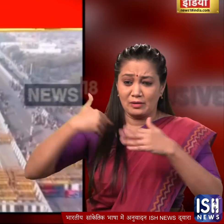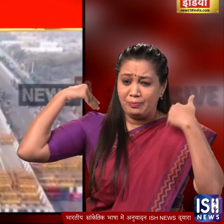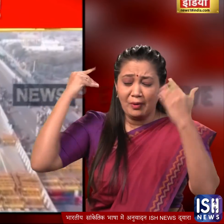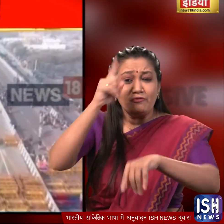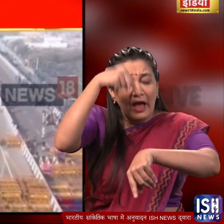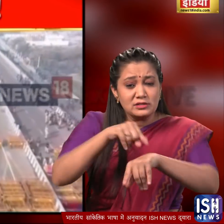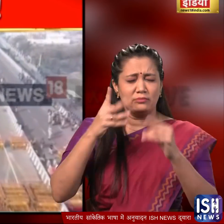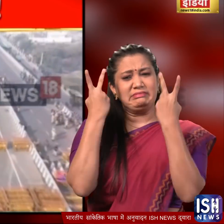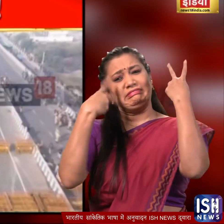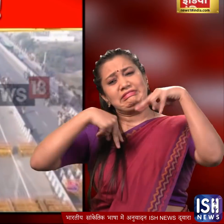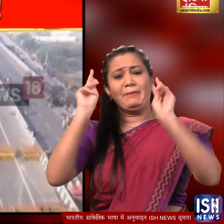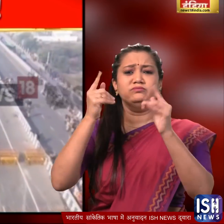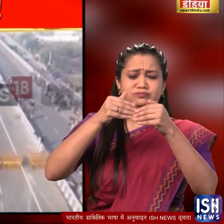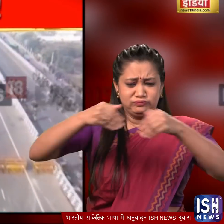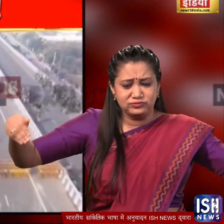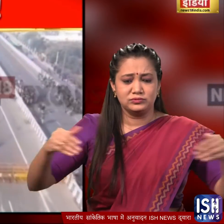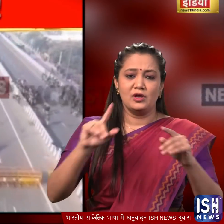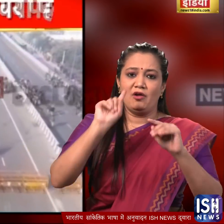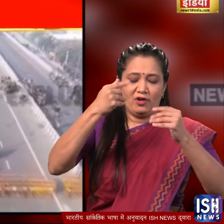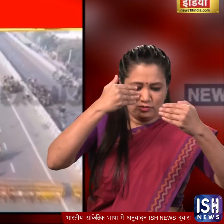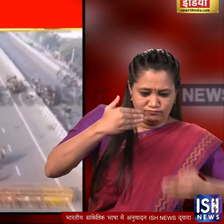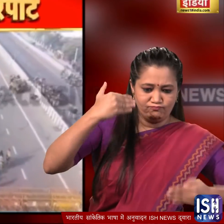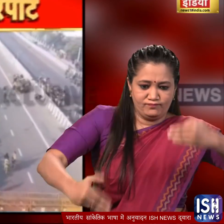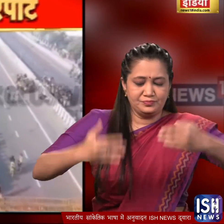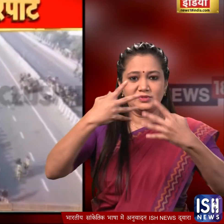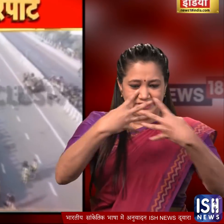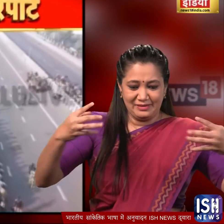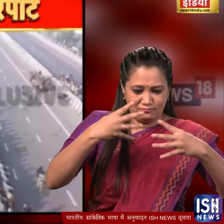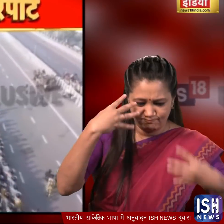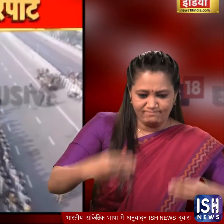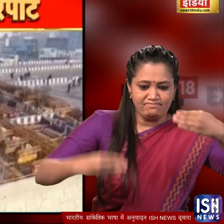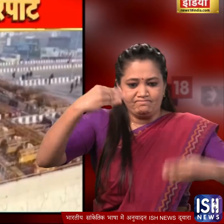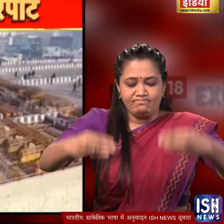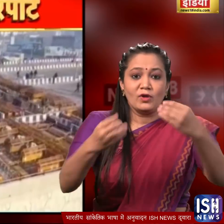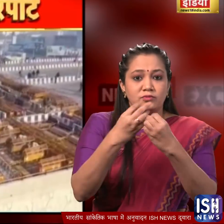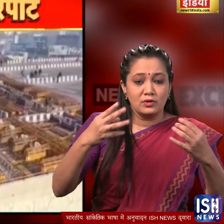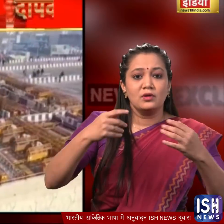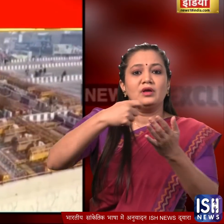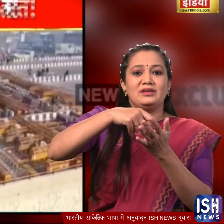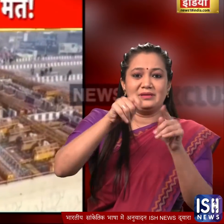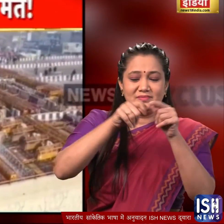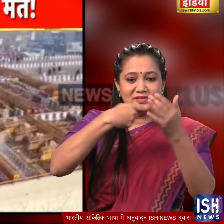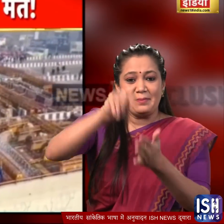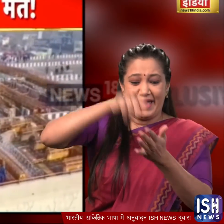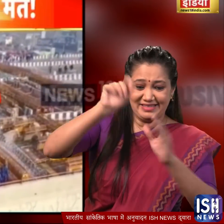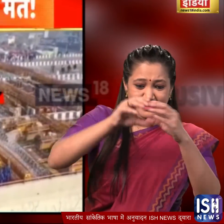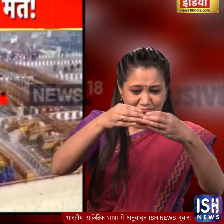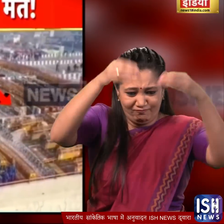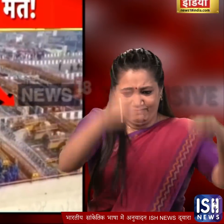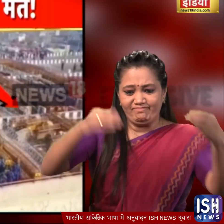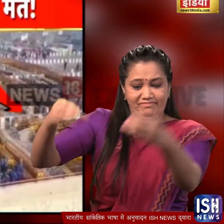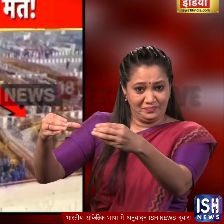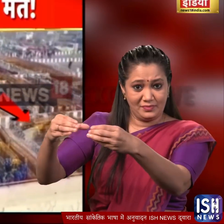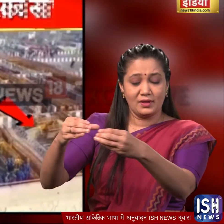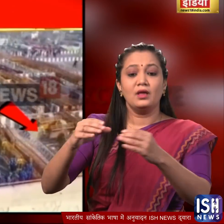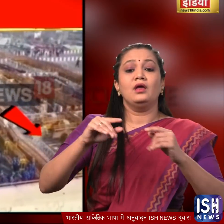आंदोलन के दौरान देखने को नहीं मिला। पहले तो पुलिस ने अलग अलग कतार में सैकड़ों बैरिकेड लगाए, फिर उनके बीच सीमेंट के बोल्डर रख दिए।